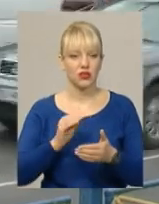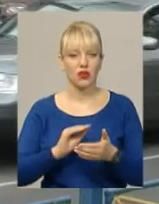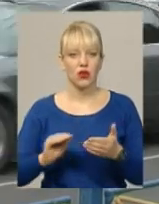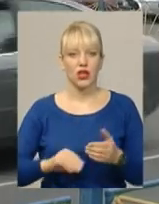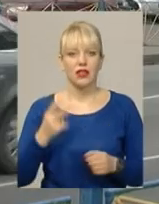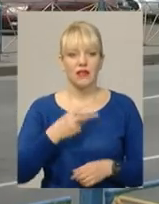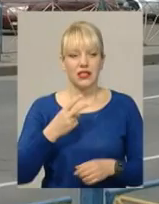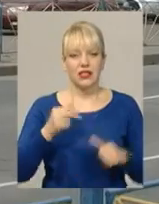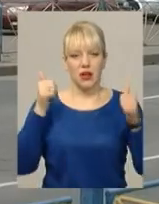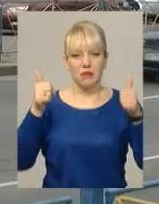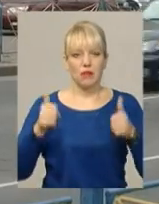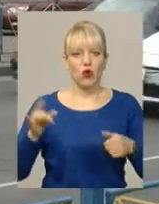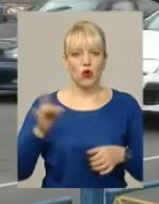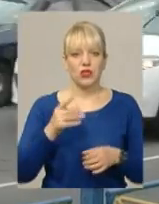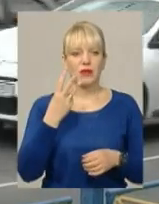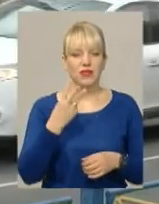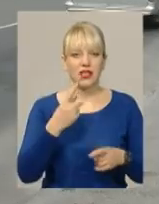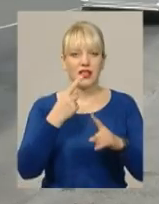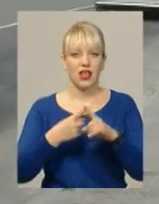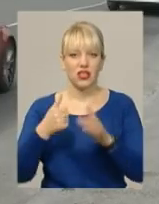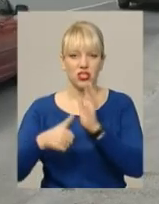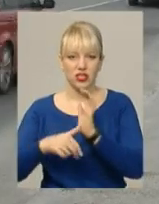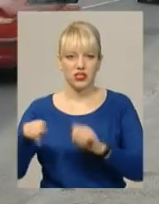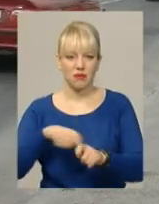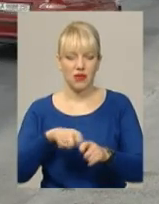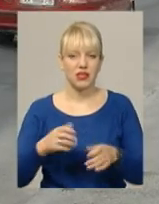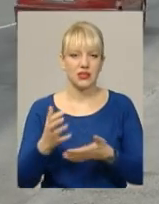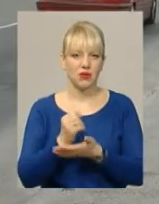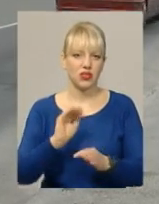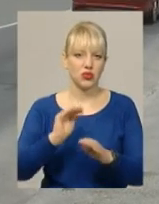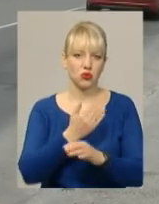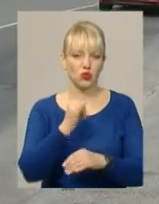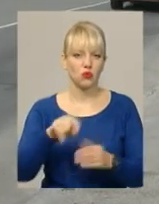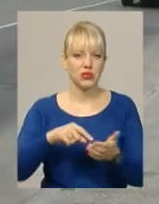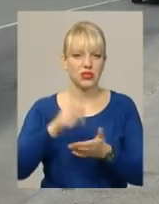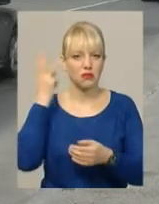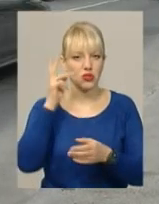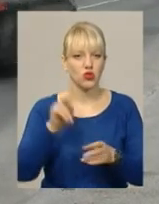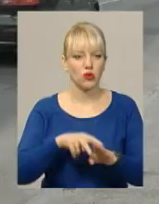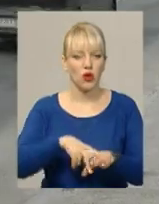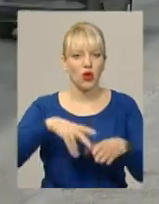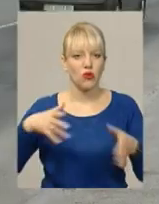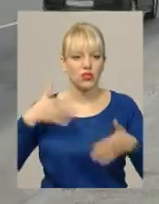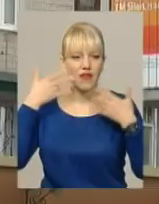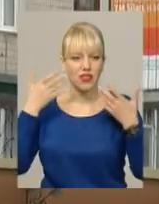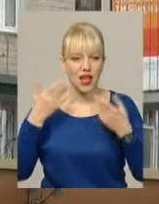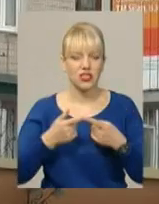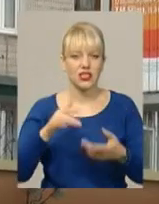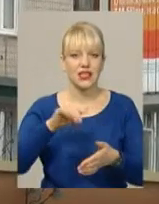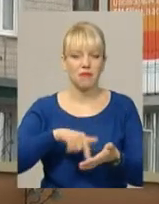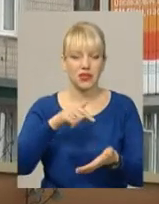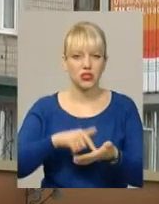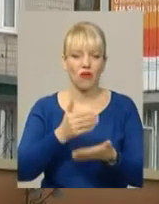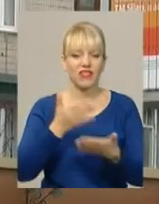20 бігбордів розміром 3 на 6 метрів збираються демонтувати у Хмельницькому, щоб розвантажити середмістя від великих рекламних